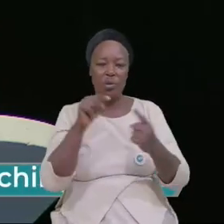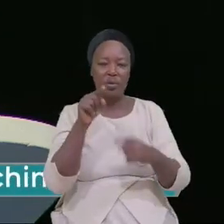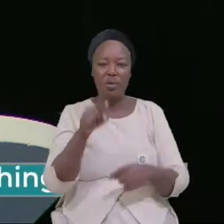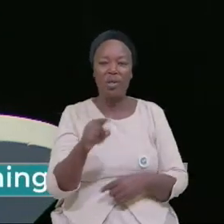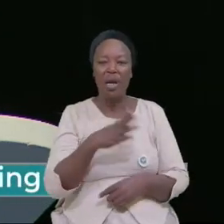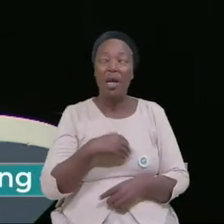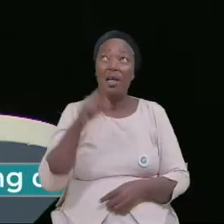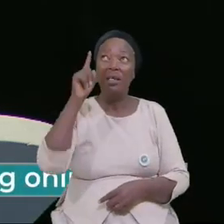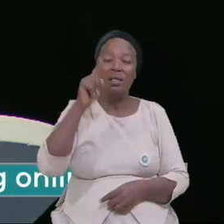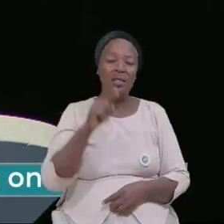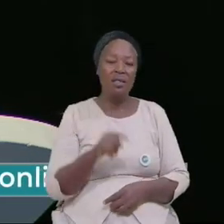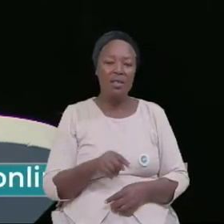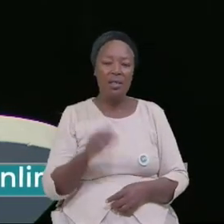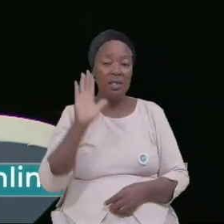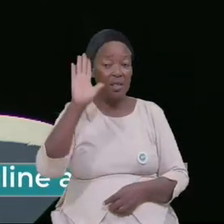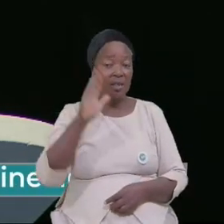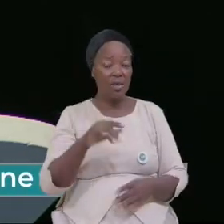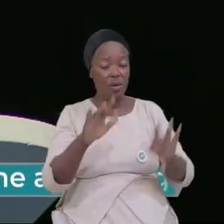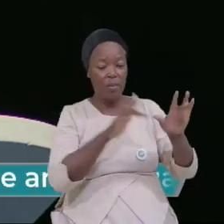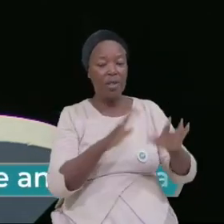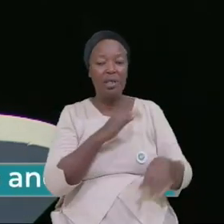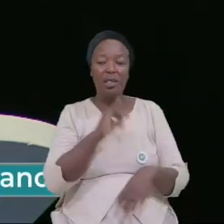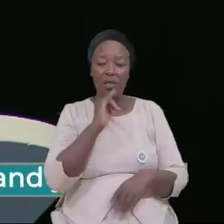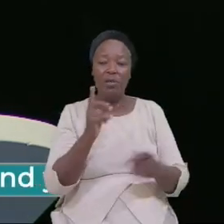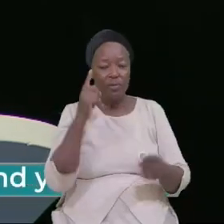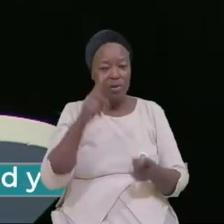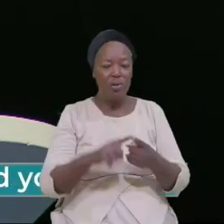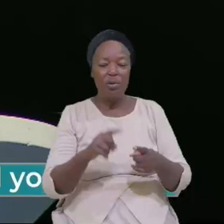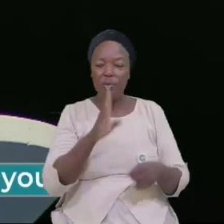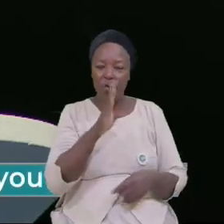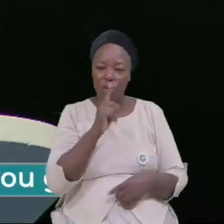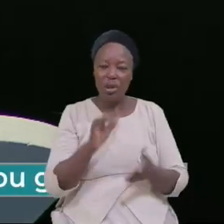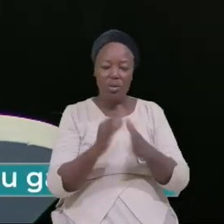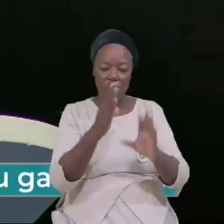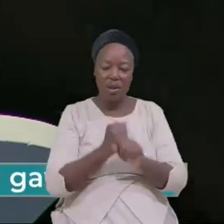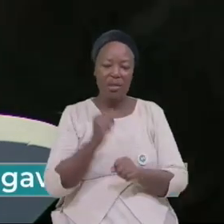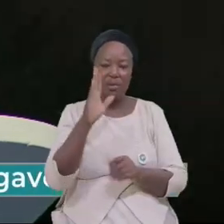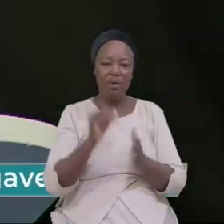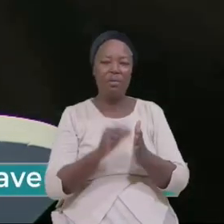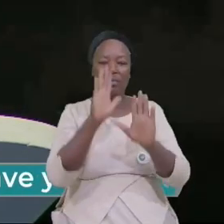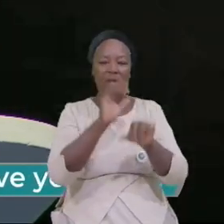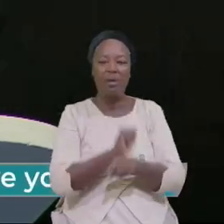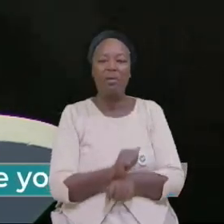Sa compassion verra ce que tu reçois tes miracles.